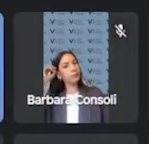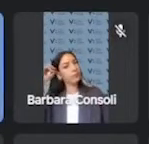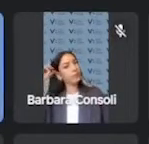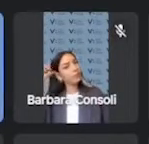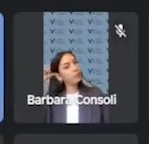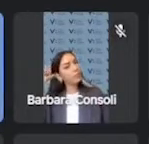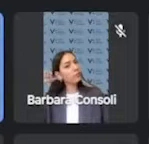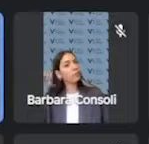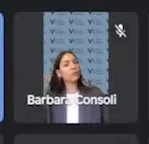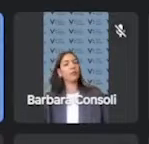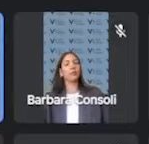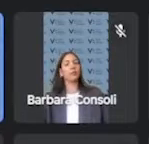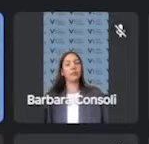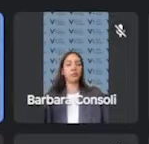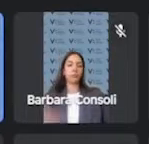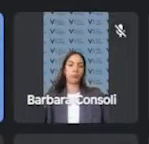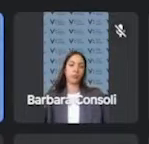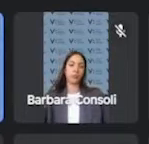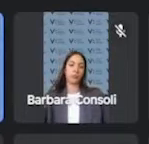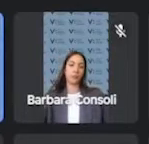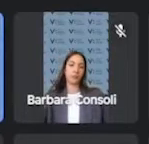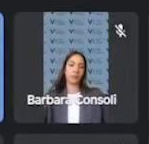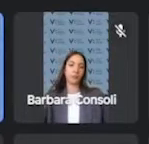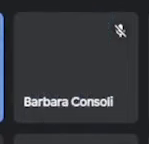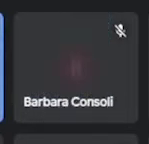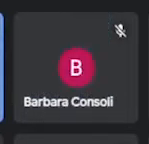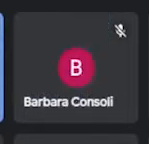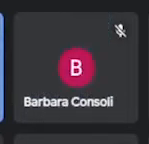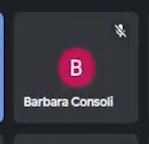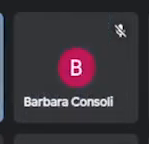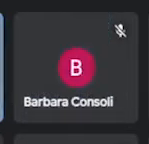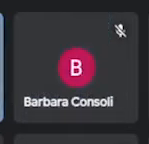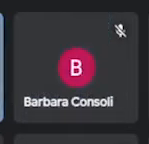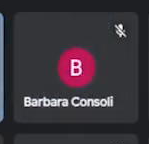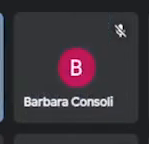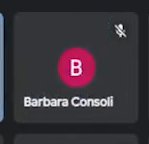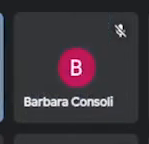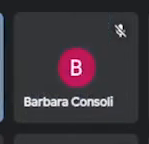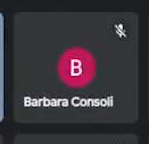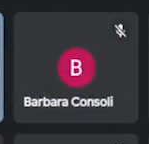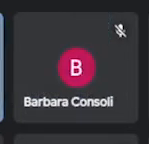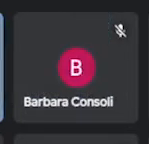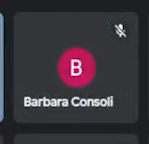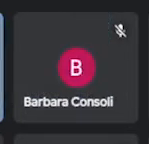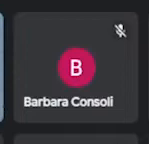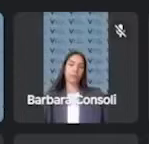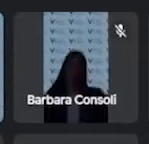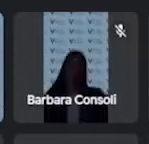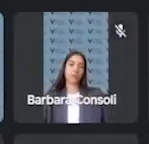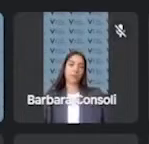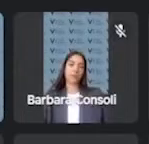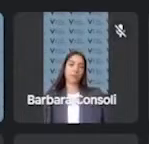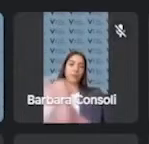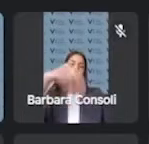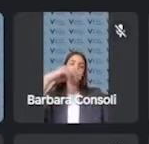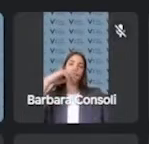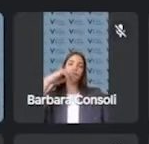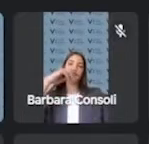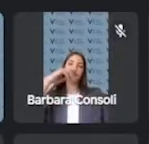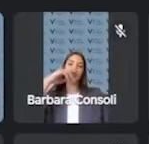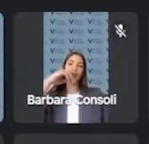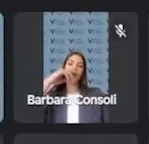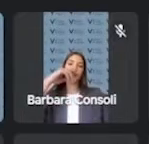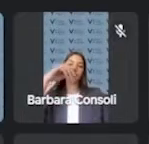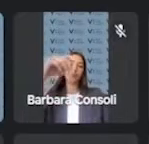Mi scuso, ma ho dovuto cambiare strumento di comunicazione. Il device. La sua esperienza al Dipartimento?